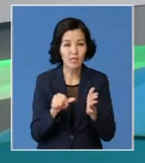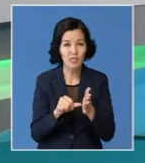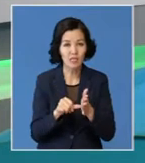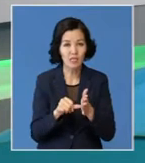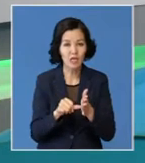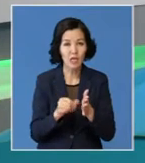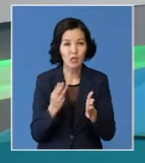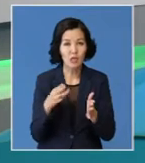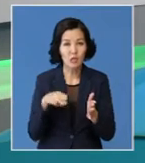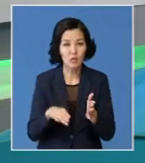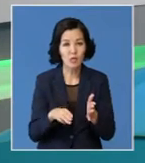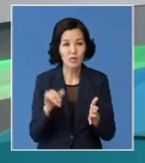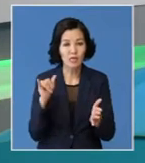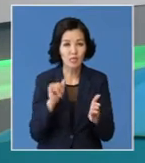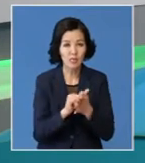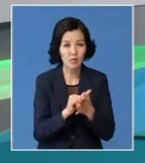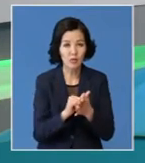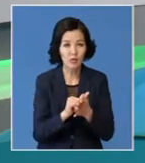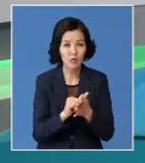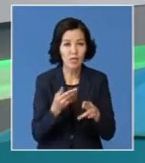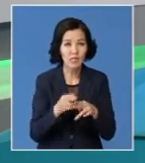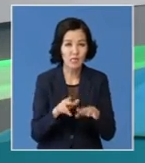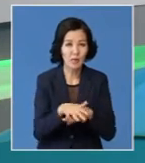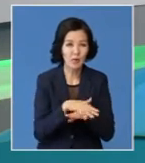Они расположились в самых многолюдных частях города.